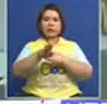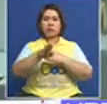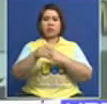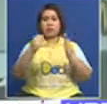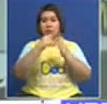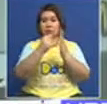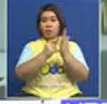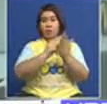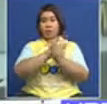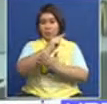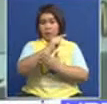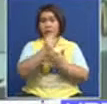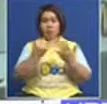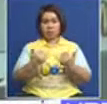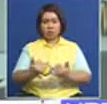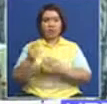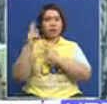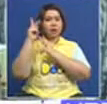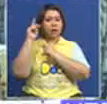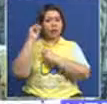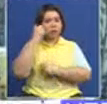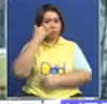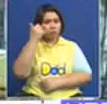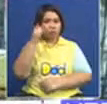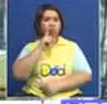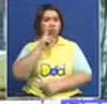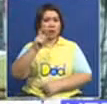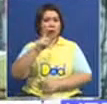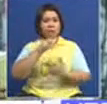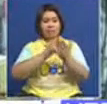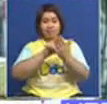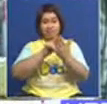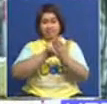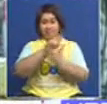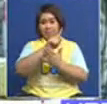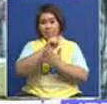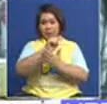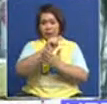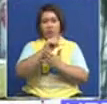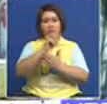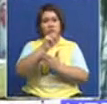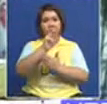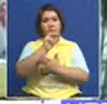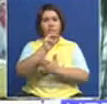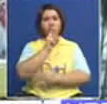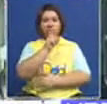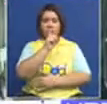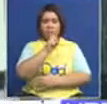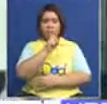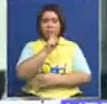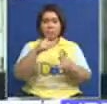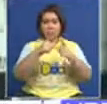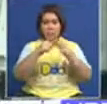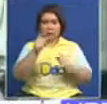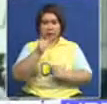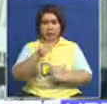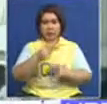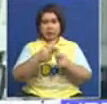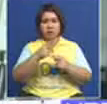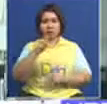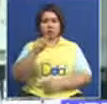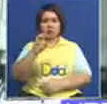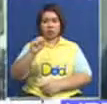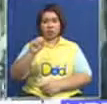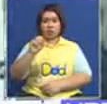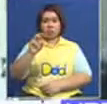ดตากผู้สื่อข่าวก็ได้โทรศัพท์ไปที่ตำรวจตรวจคนเข้าเมืองจังหวัดตากเพื่อขอทราบข้อเท็จจริงจากพันตำรวจเอกสมชายเดช